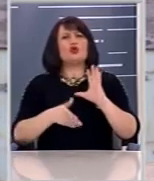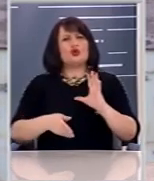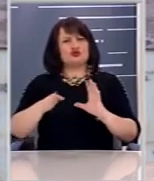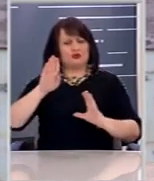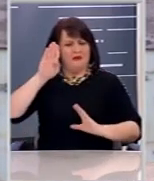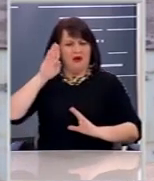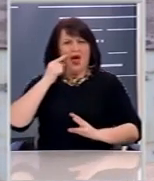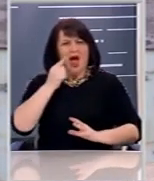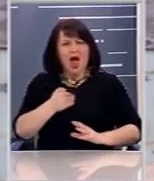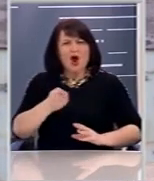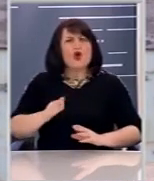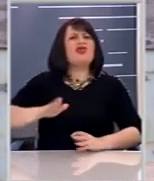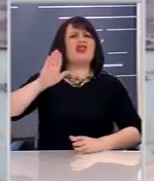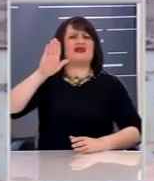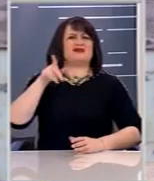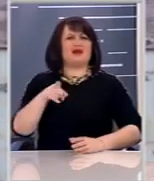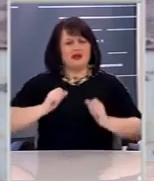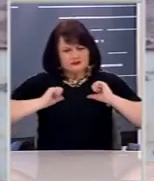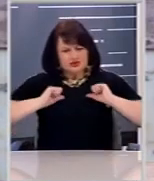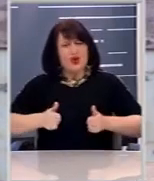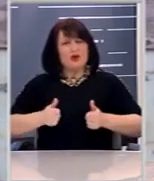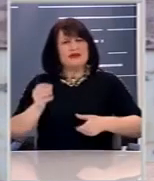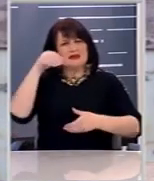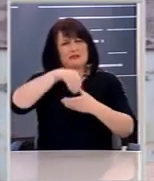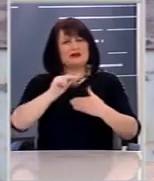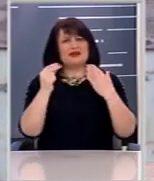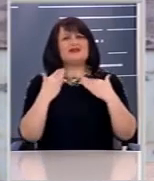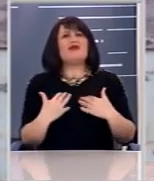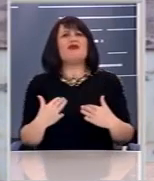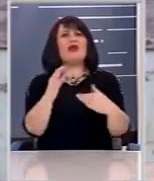Ευρώπη τόλμησε να το πει στο Ευρωκοινοβούλιο,